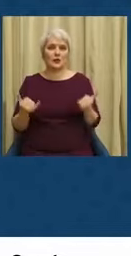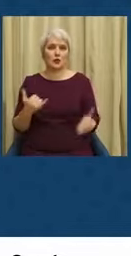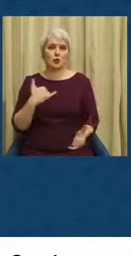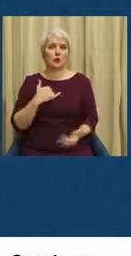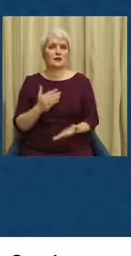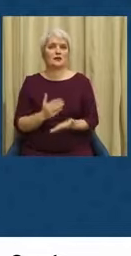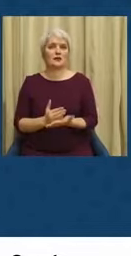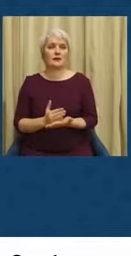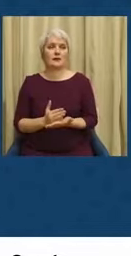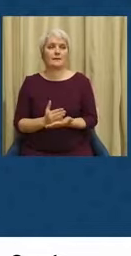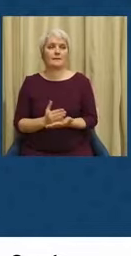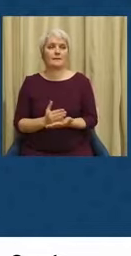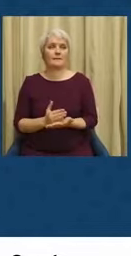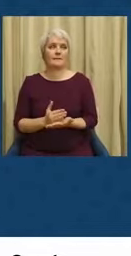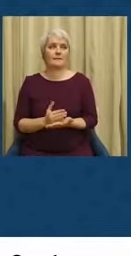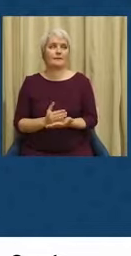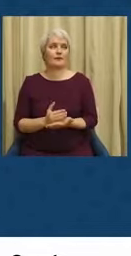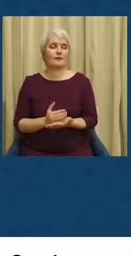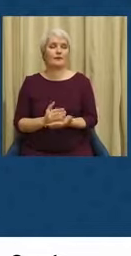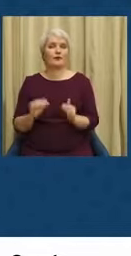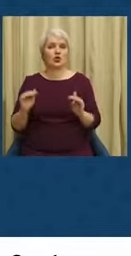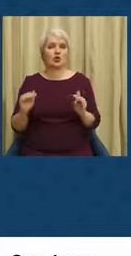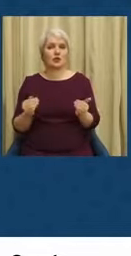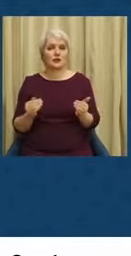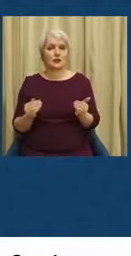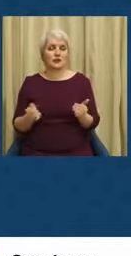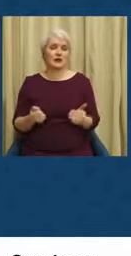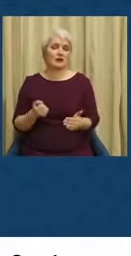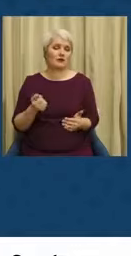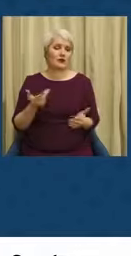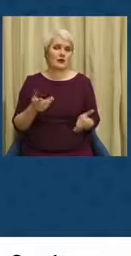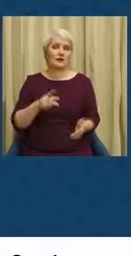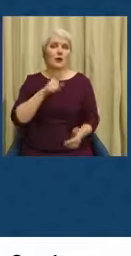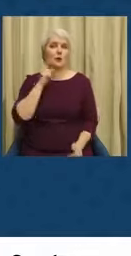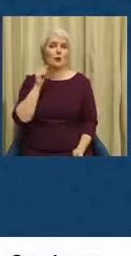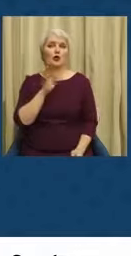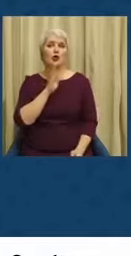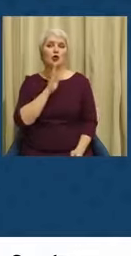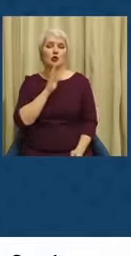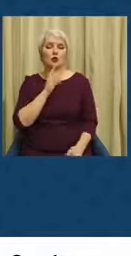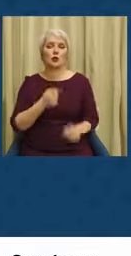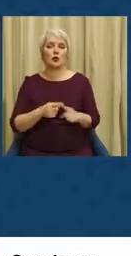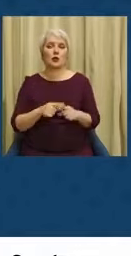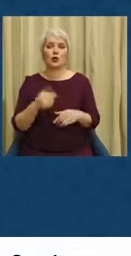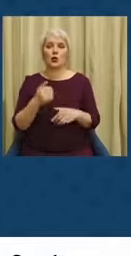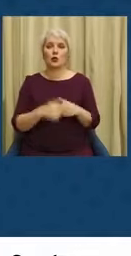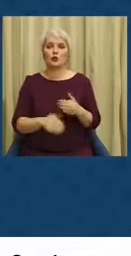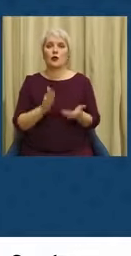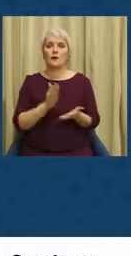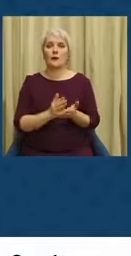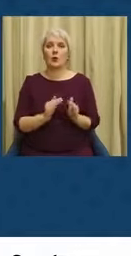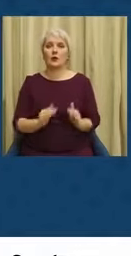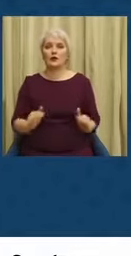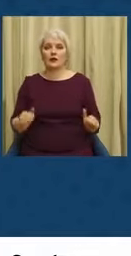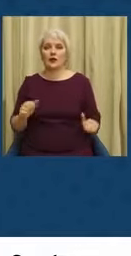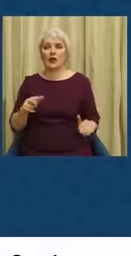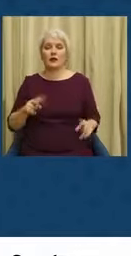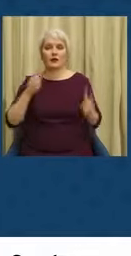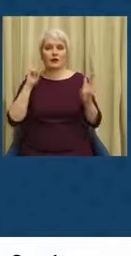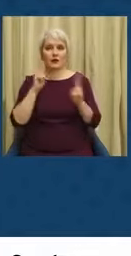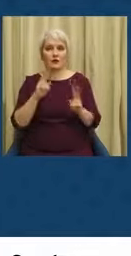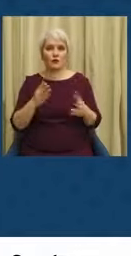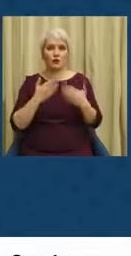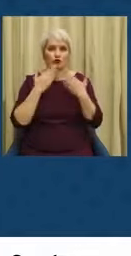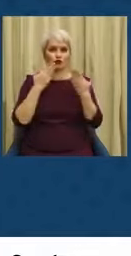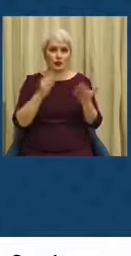є певна частина, певна кількість молодих жінок, які вже мають дітей, але вони не вміють